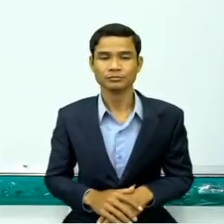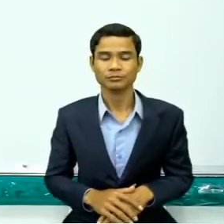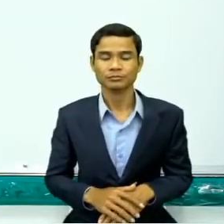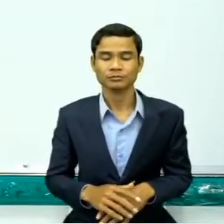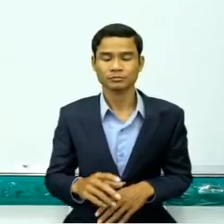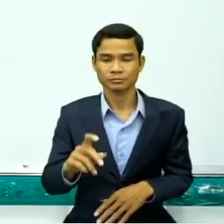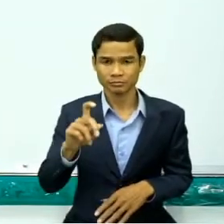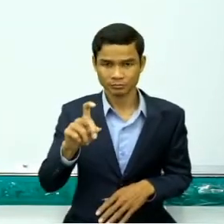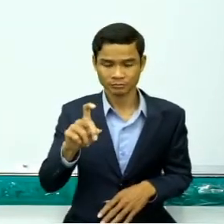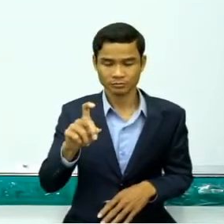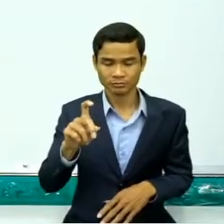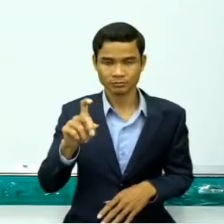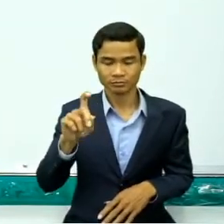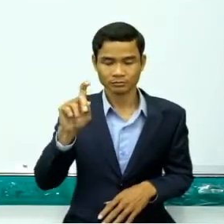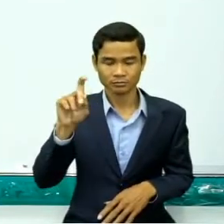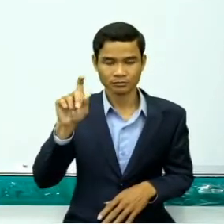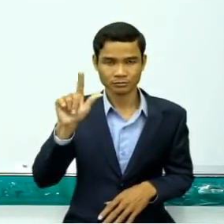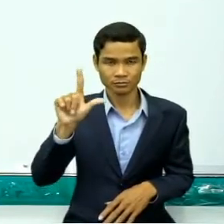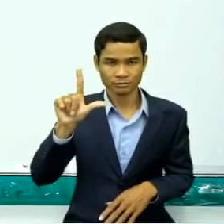nhớ